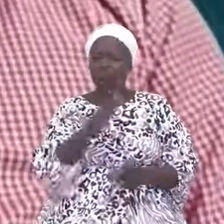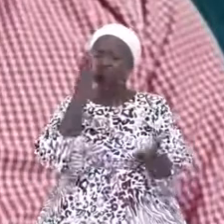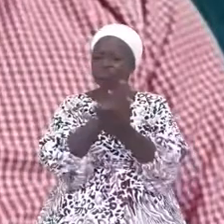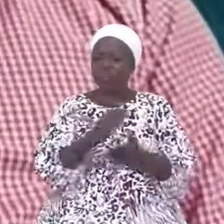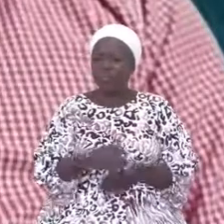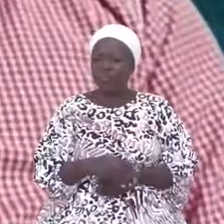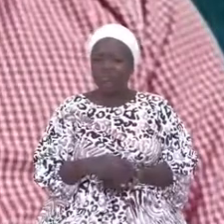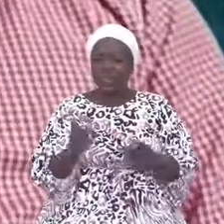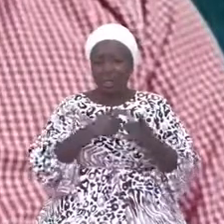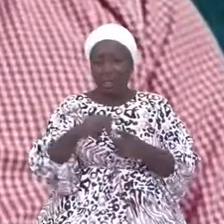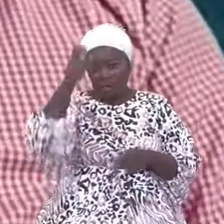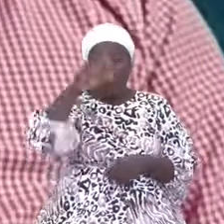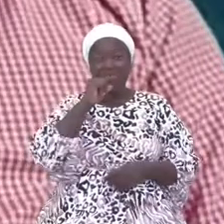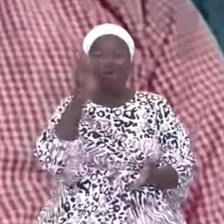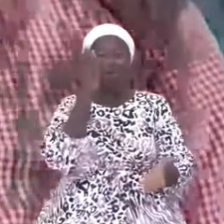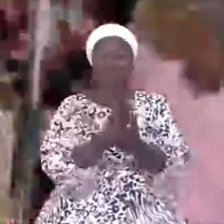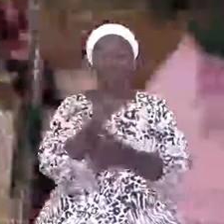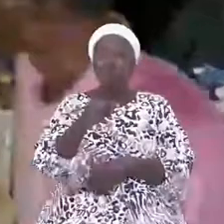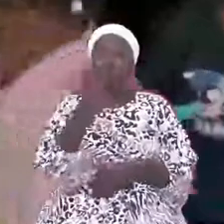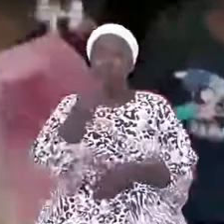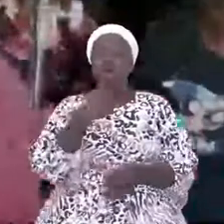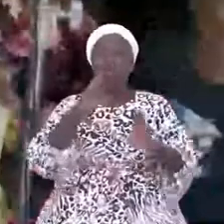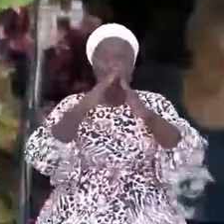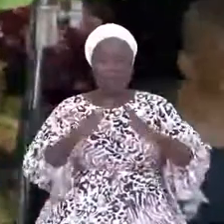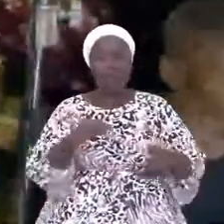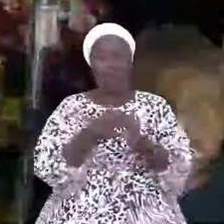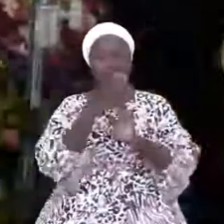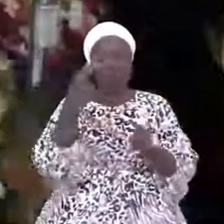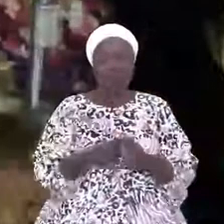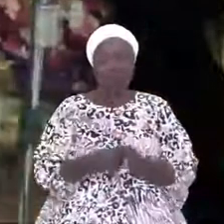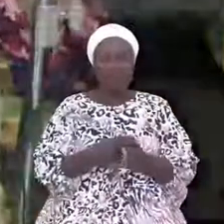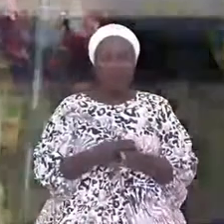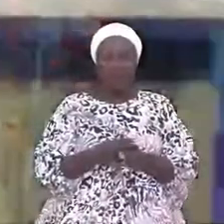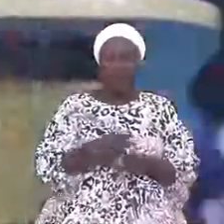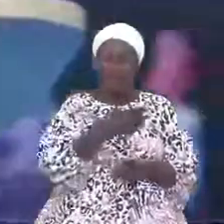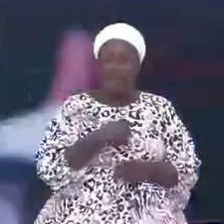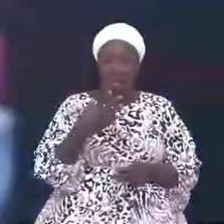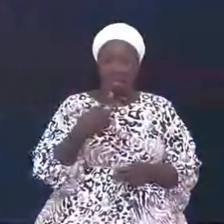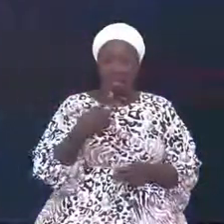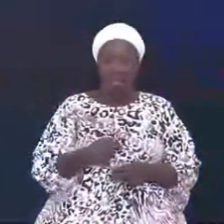à ces deux aveugles, taisez-vous, Satan ne va pas fermer ta bouche.